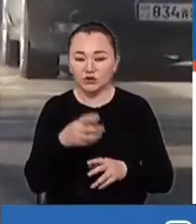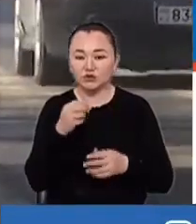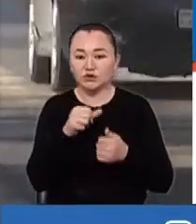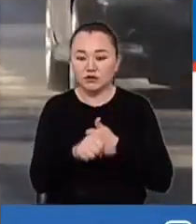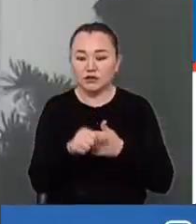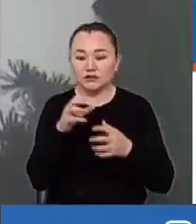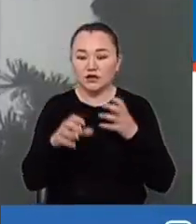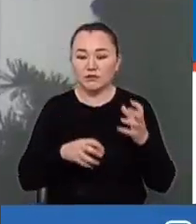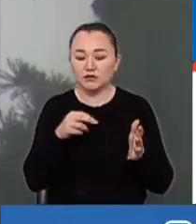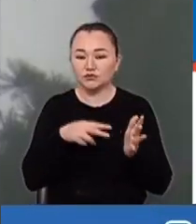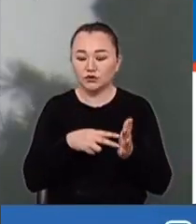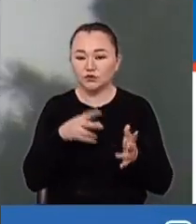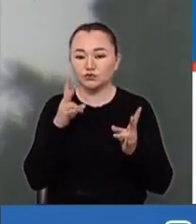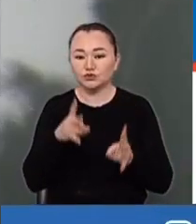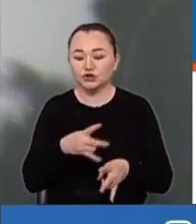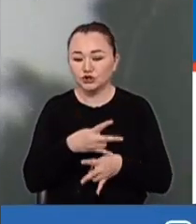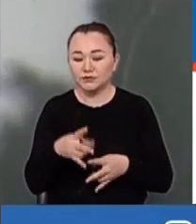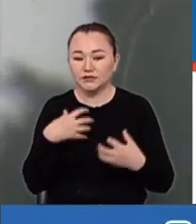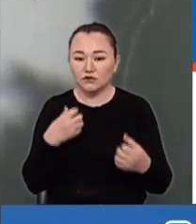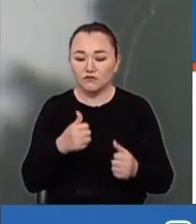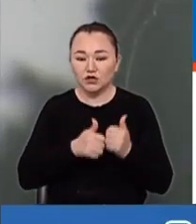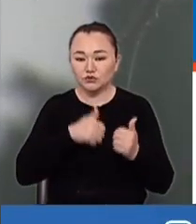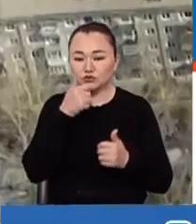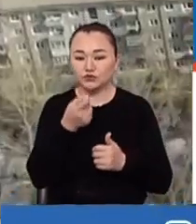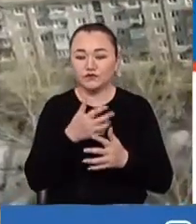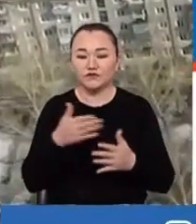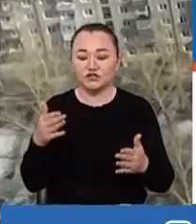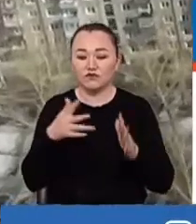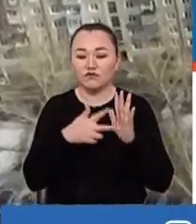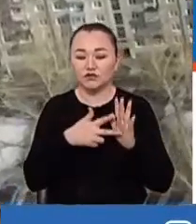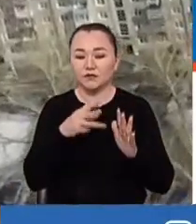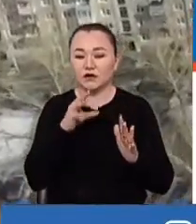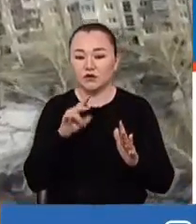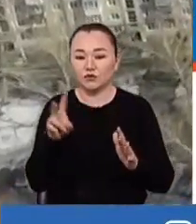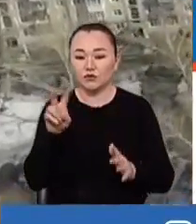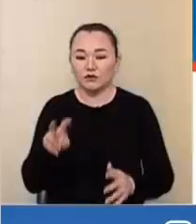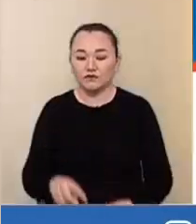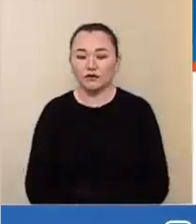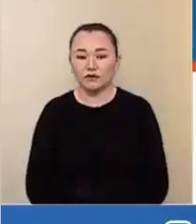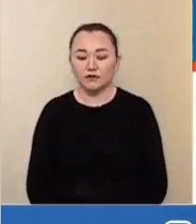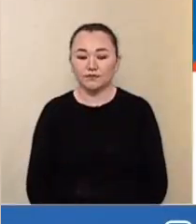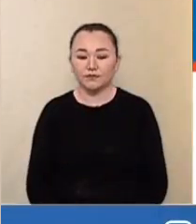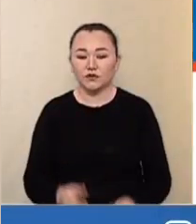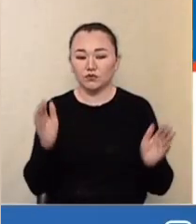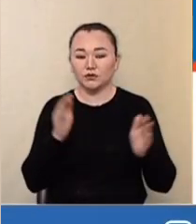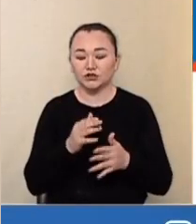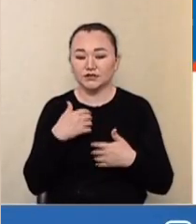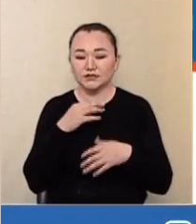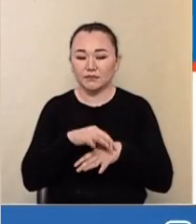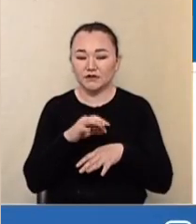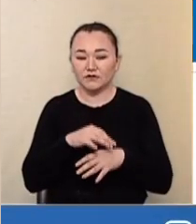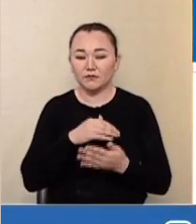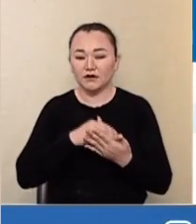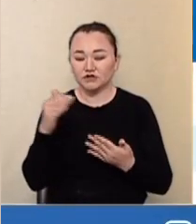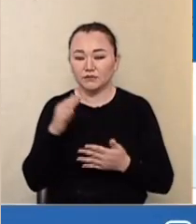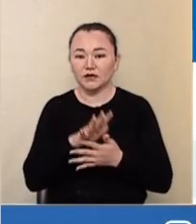глобальная стоимость ущерба здоровью ежегодно составляет чуть выше 8 триллионов долларов. Уменьшение заболеваемости и